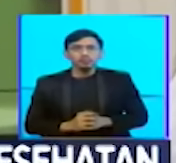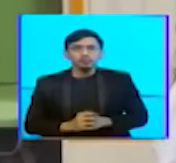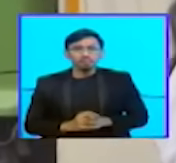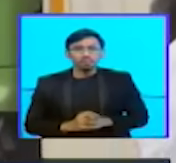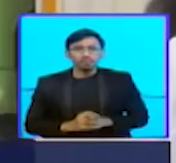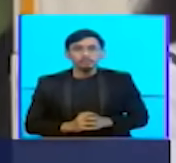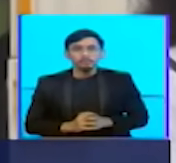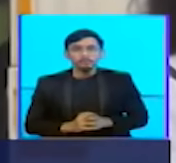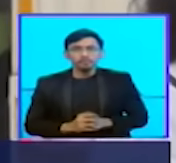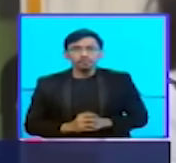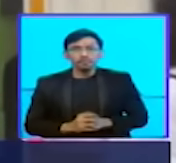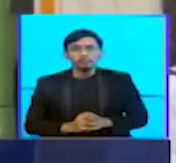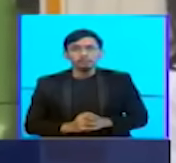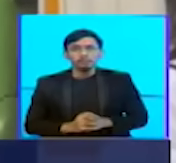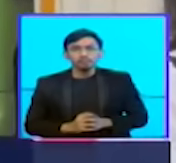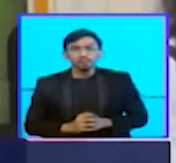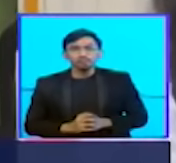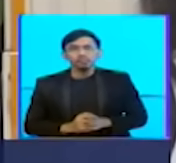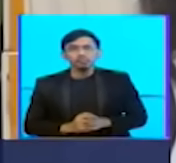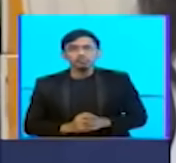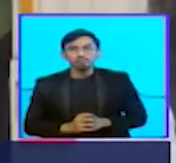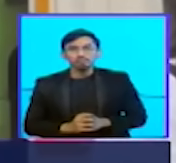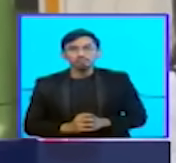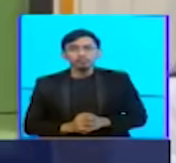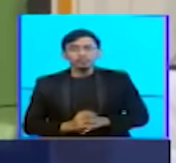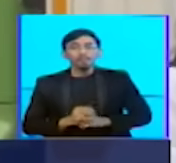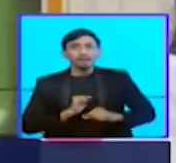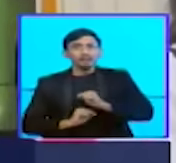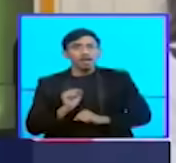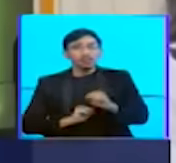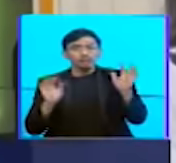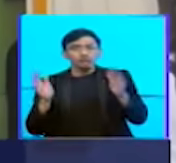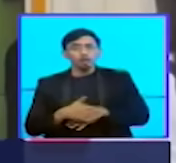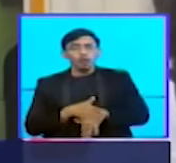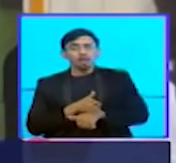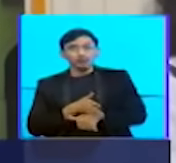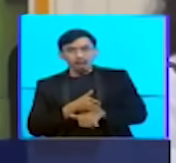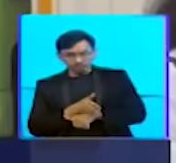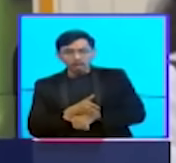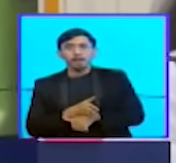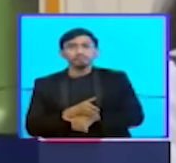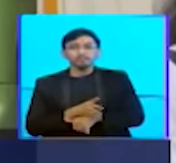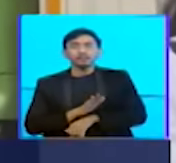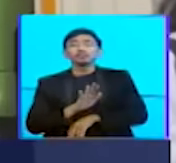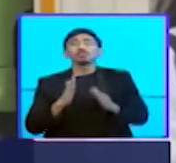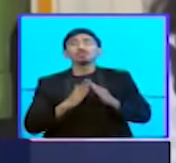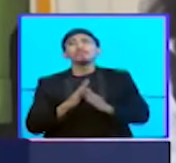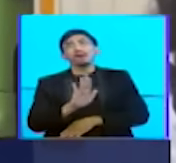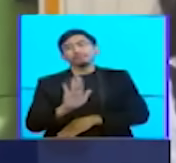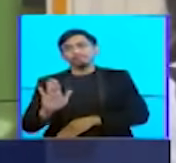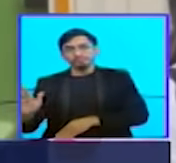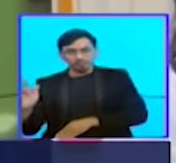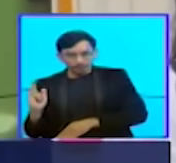Bahwa kegiatan sholat Idul Adha supaya tetap dilakukan di rumah masing-masing.